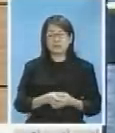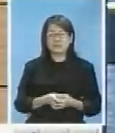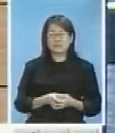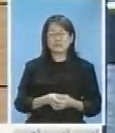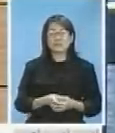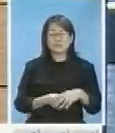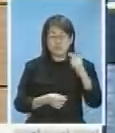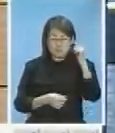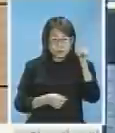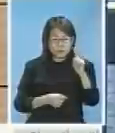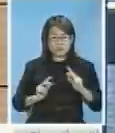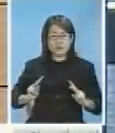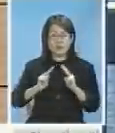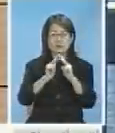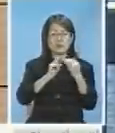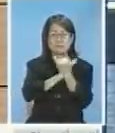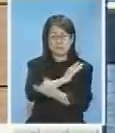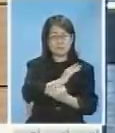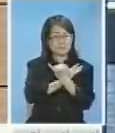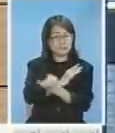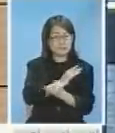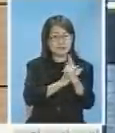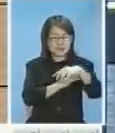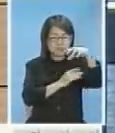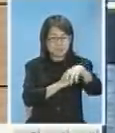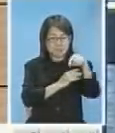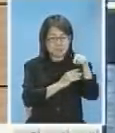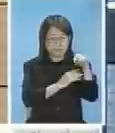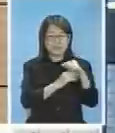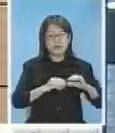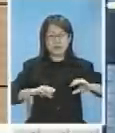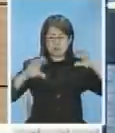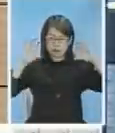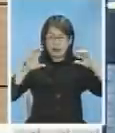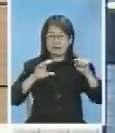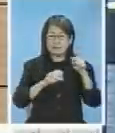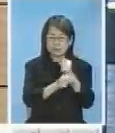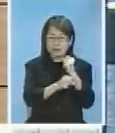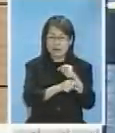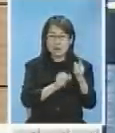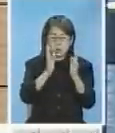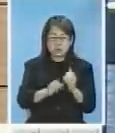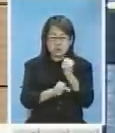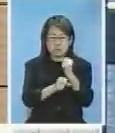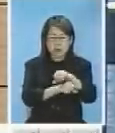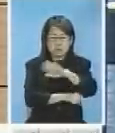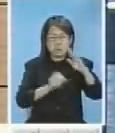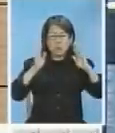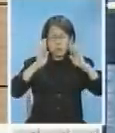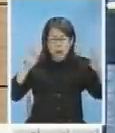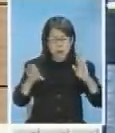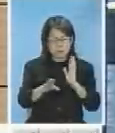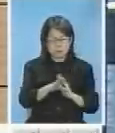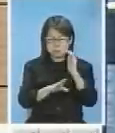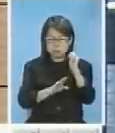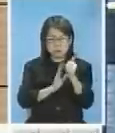ากระทรวงการต่างประเทศนั้นเป็นสถานที่ราชการแห่งหนึ่งที่มีข้าราชการที่มีความรู้ความสามารถในการ